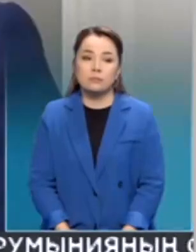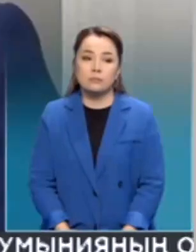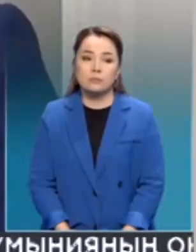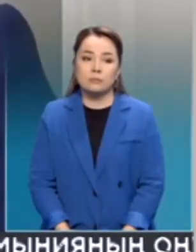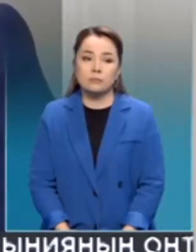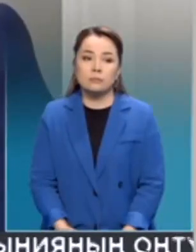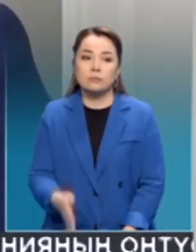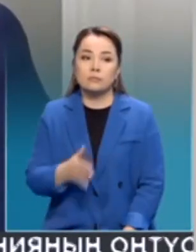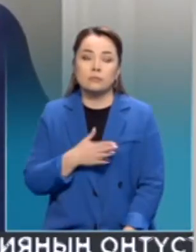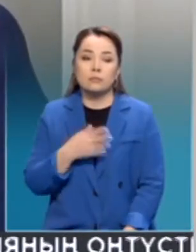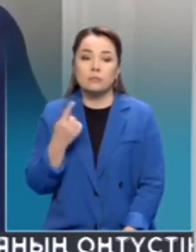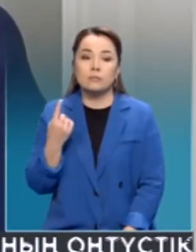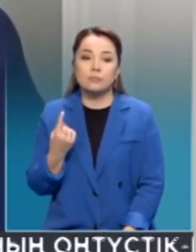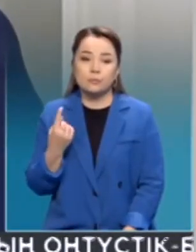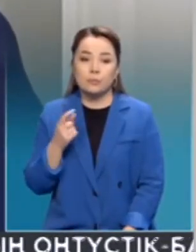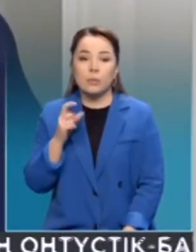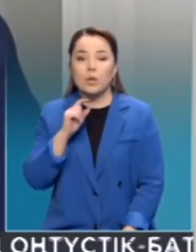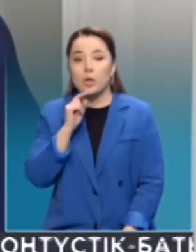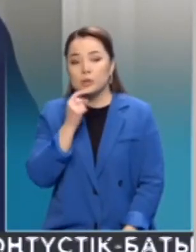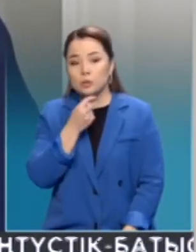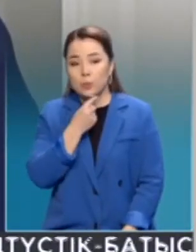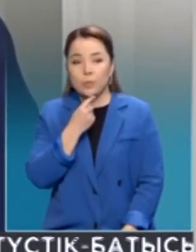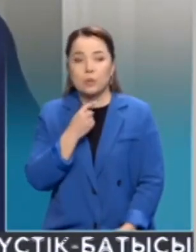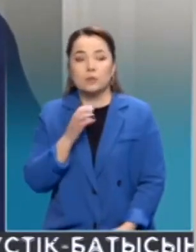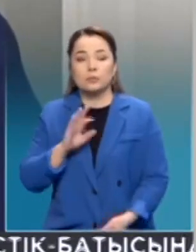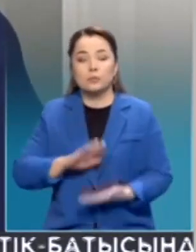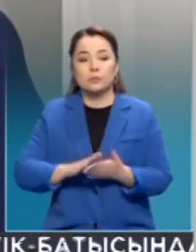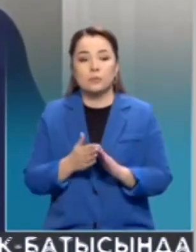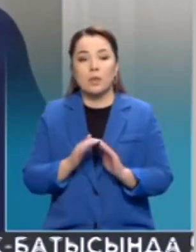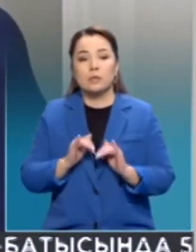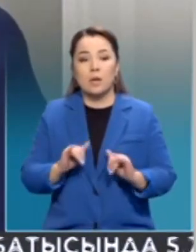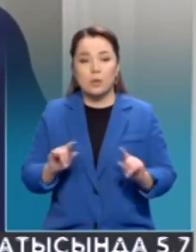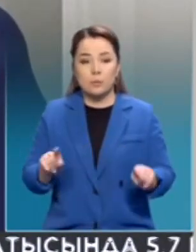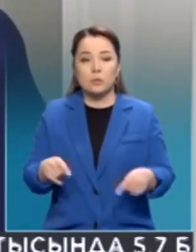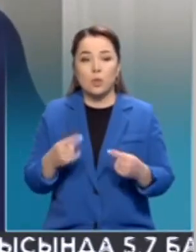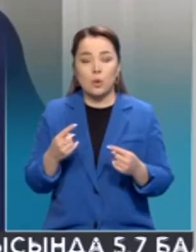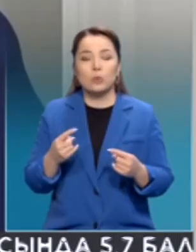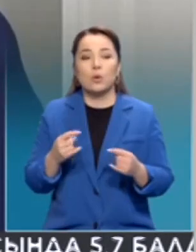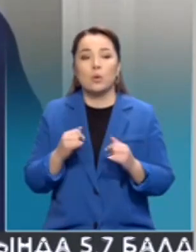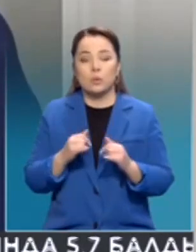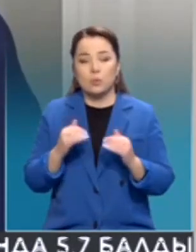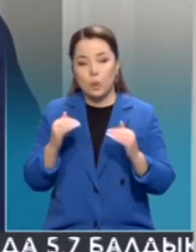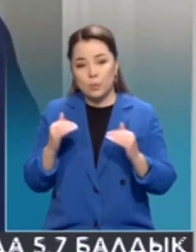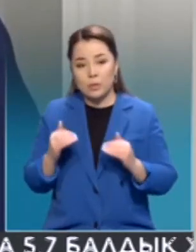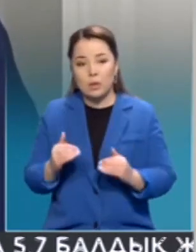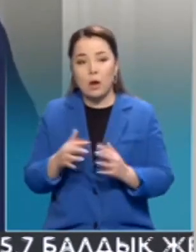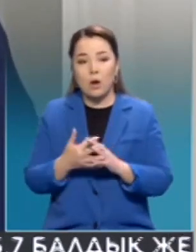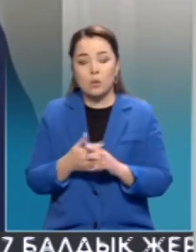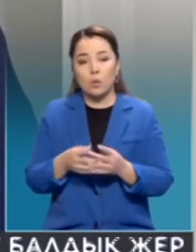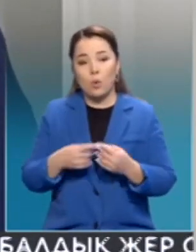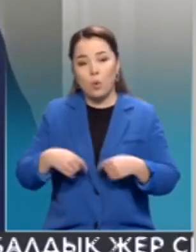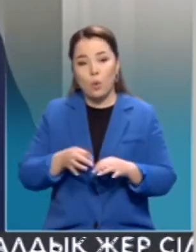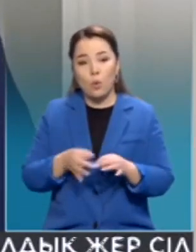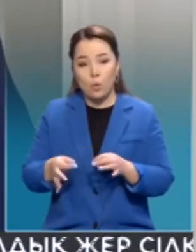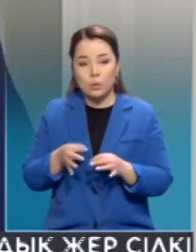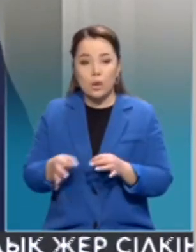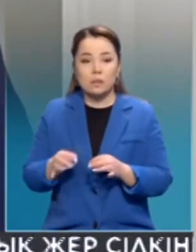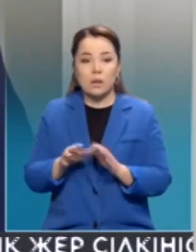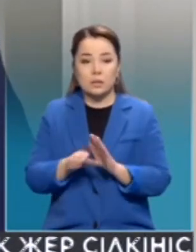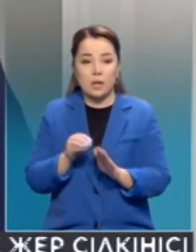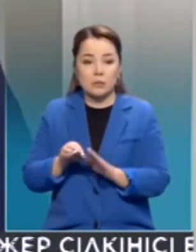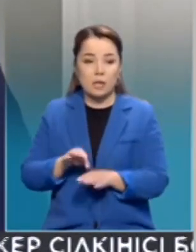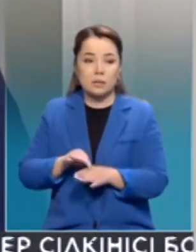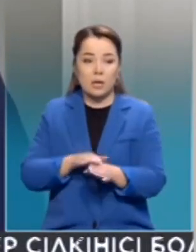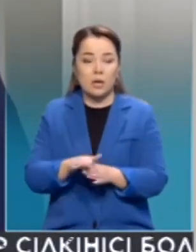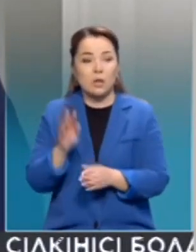Біз бірінші экономикалық әлеуетінің даму әлеуметі төмен ауылдық округтерді таңдап алдық. Сонымен қатар мына